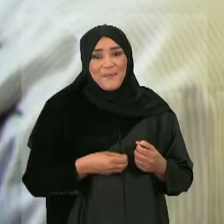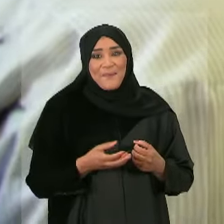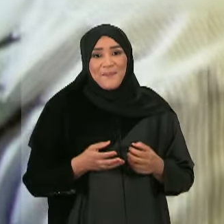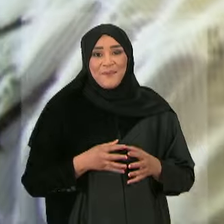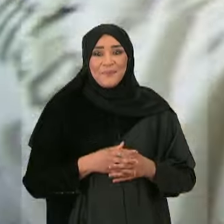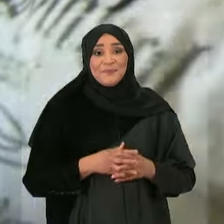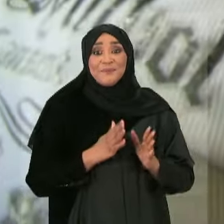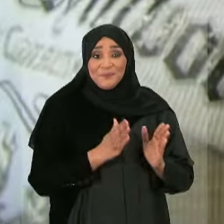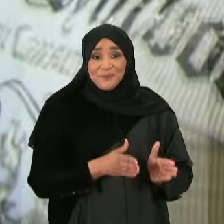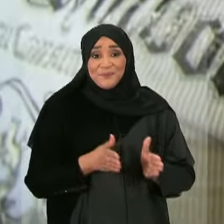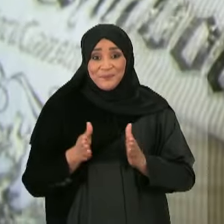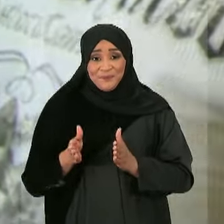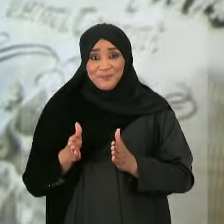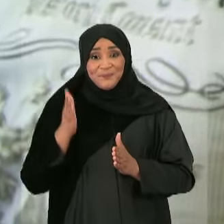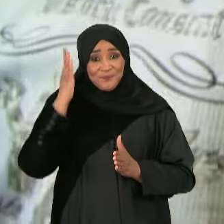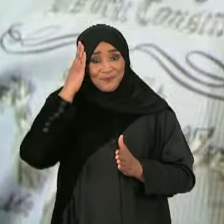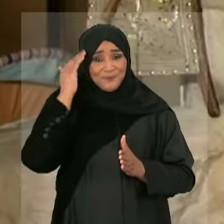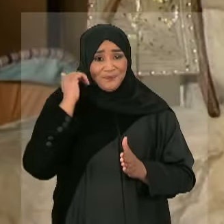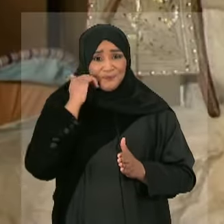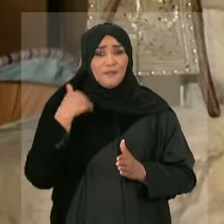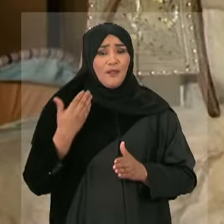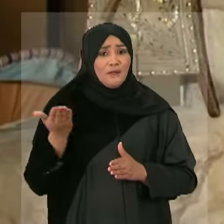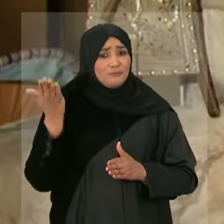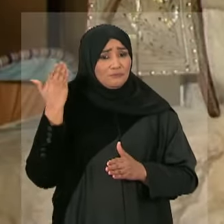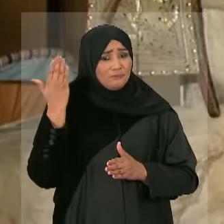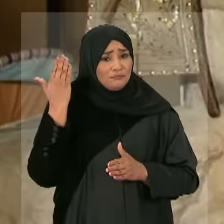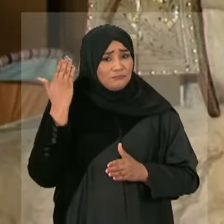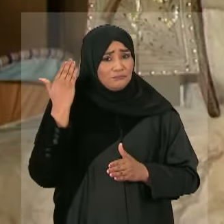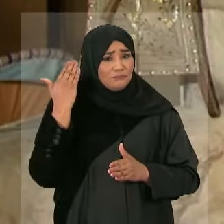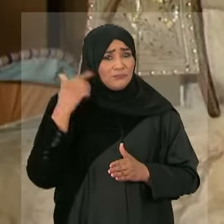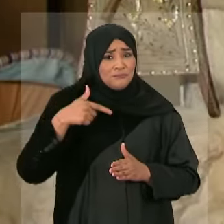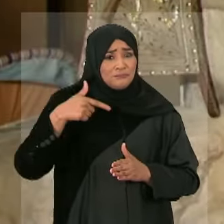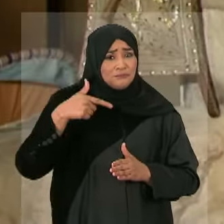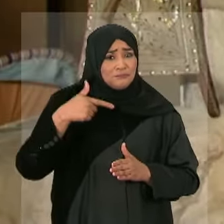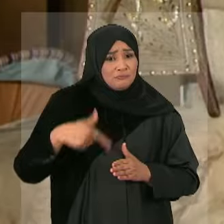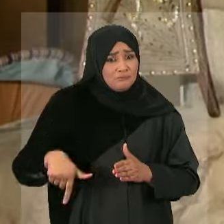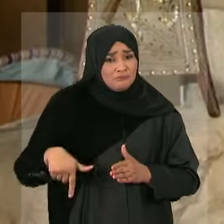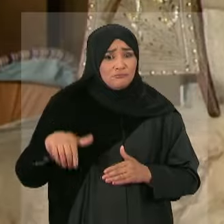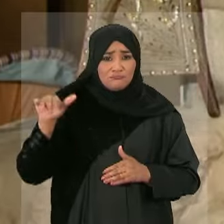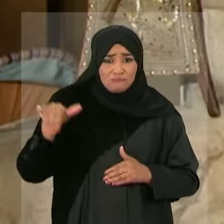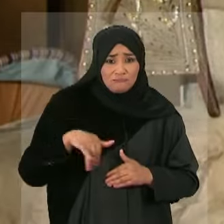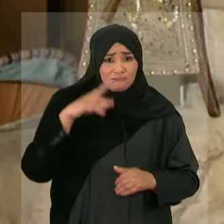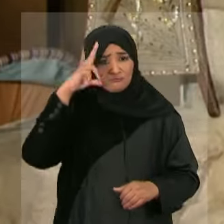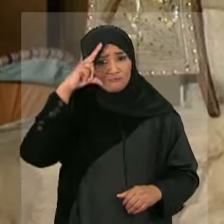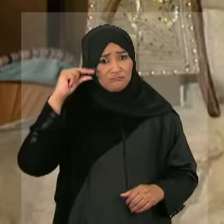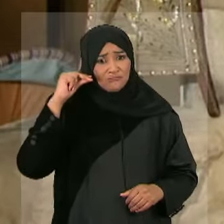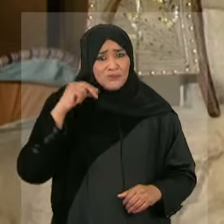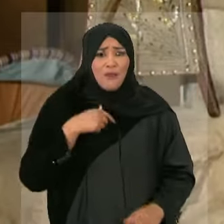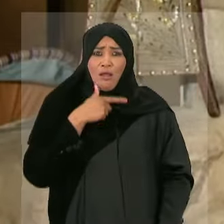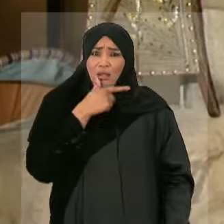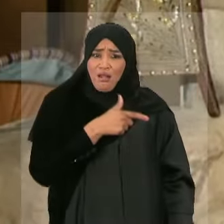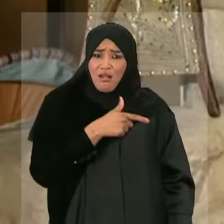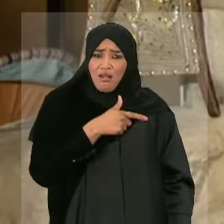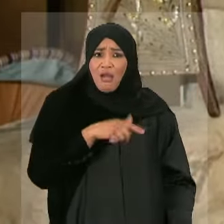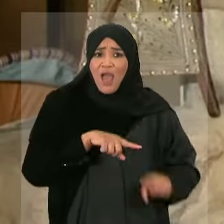أنا لما أجيت قبل 60 سنة من أي بلد بالعالم وأجيت على البلاد هون على مثل ما يقال أرض بدون شعب، جابوا شعب